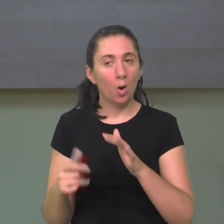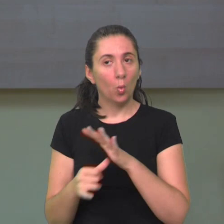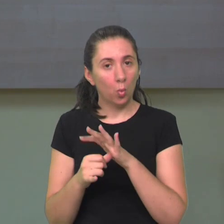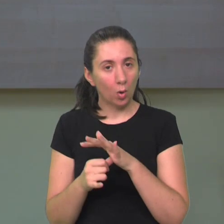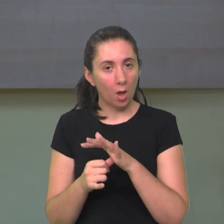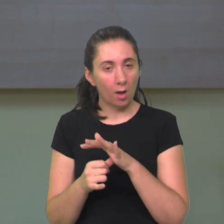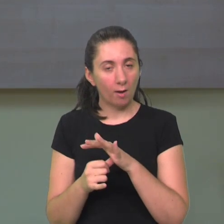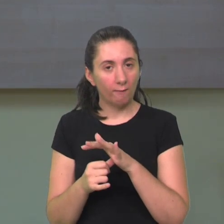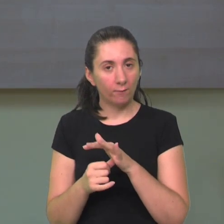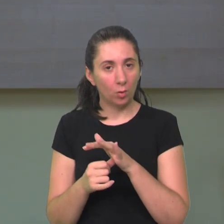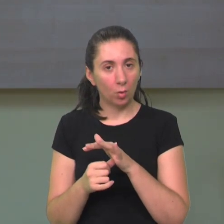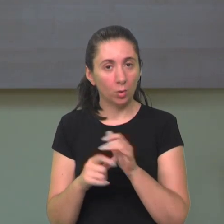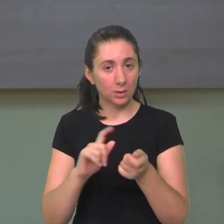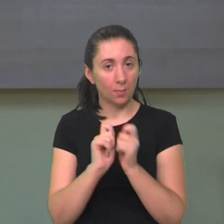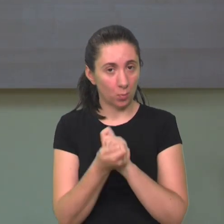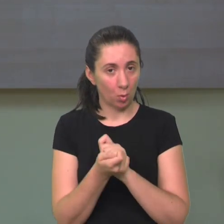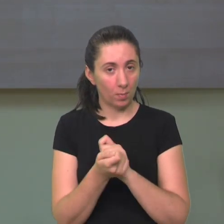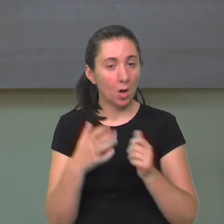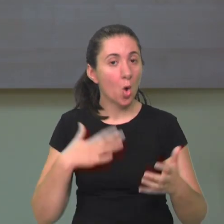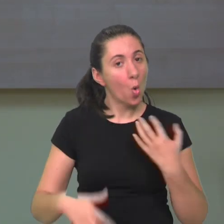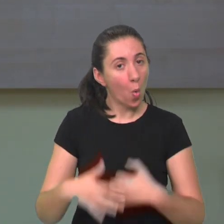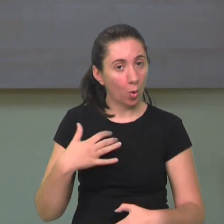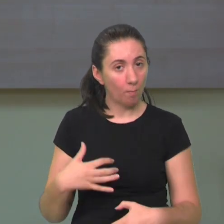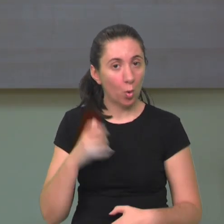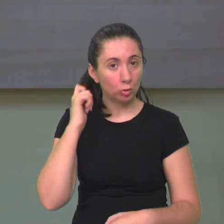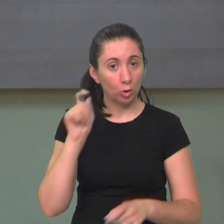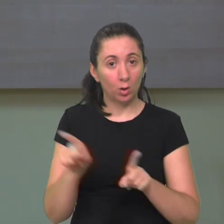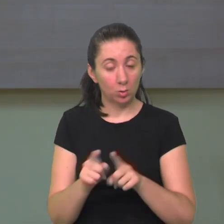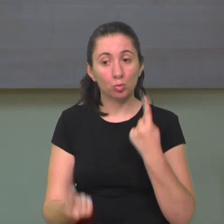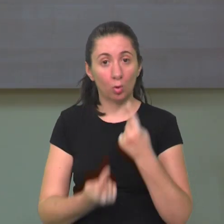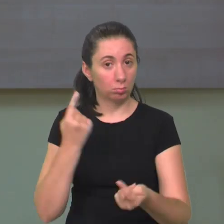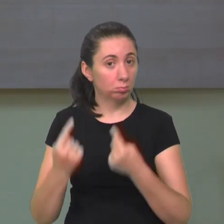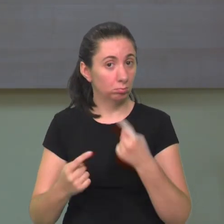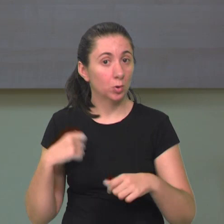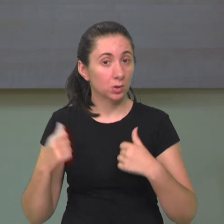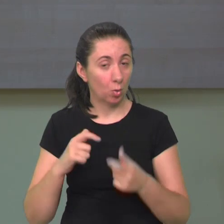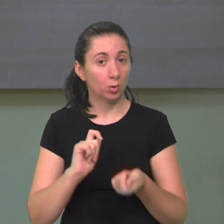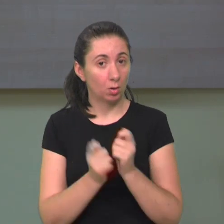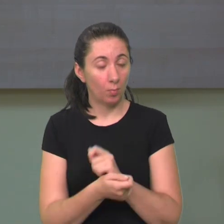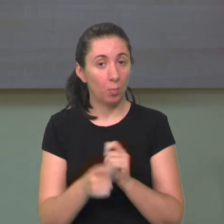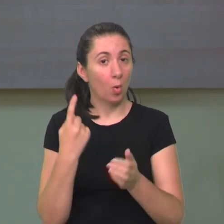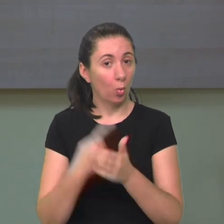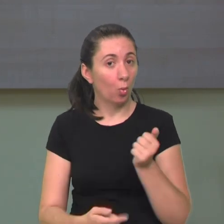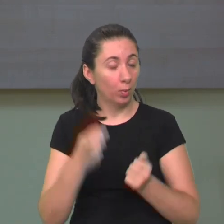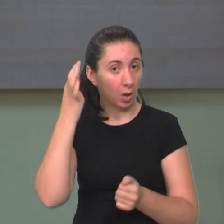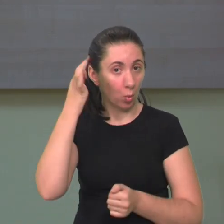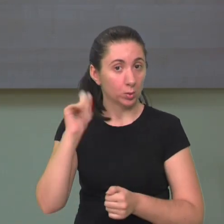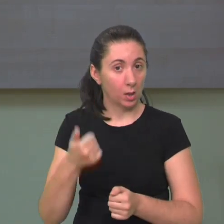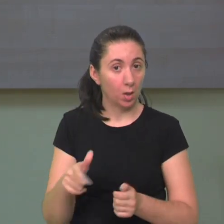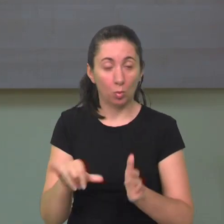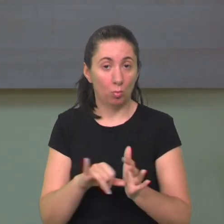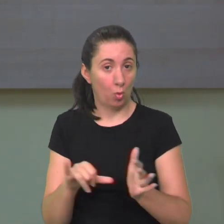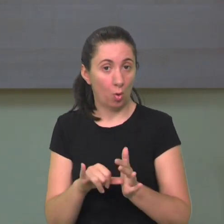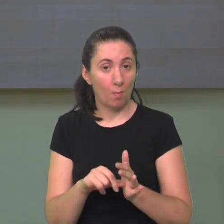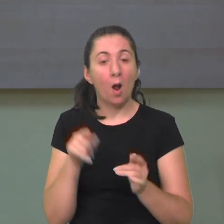uglavnom sa endokrinom, sa promjenama hormona i kod žena dolazi sa godinama do gubitka kose, ali